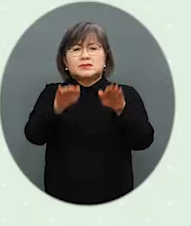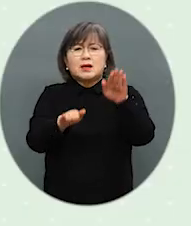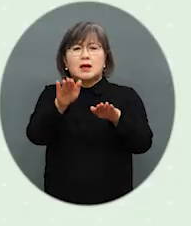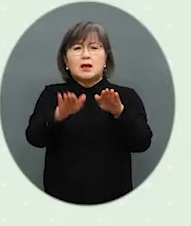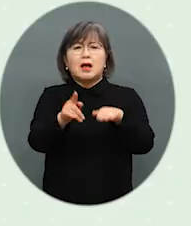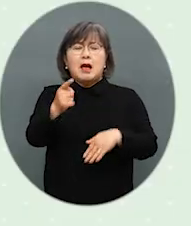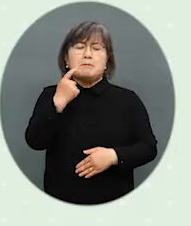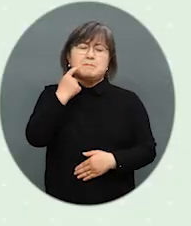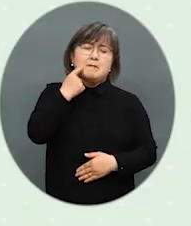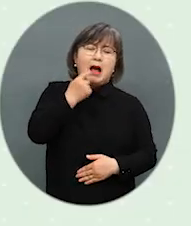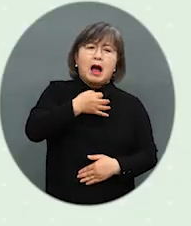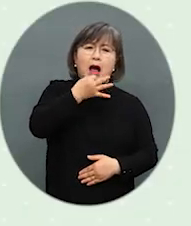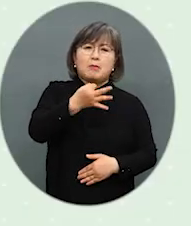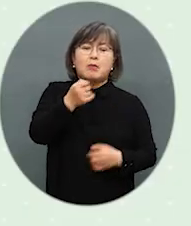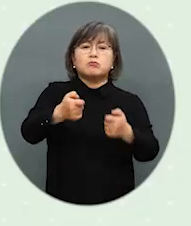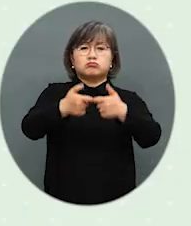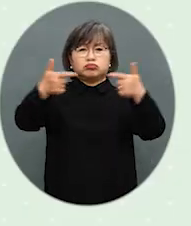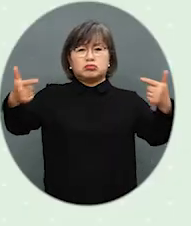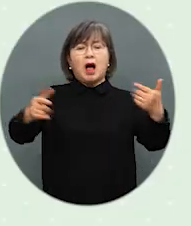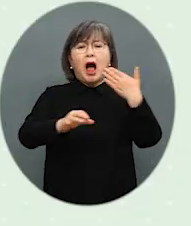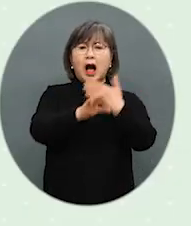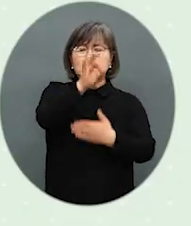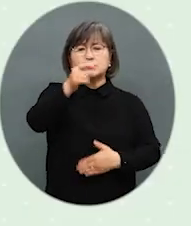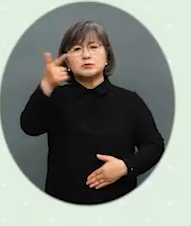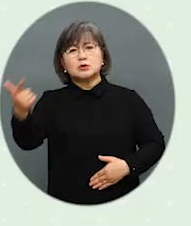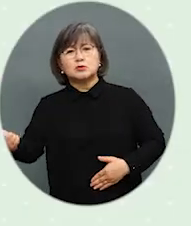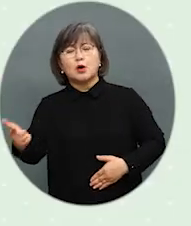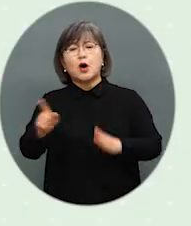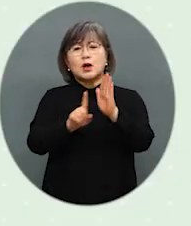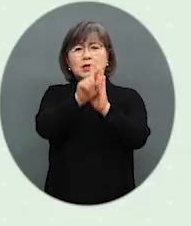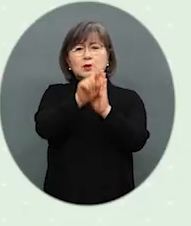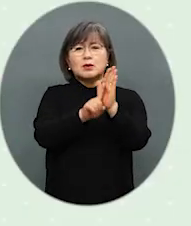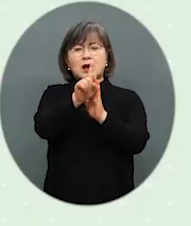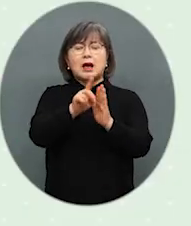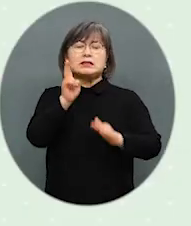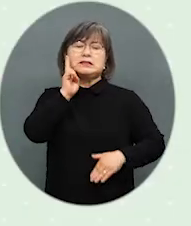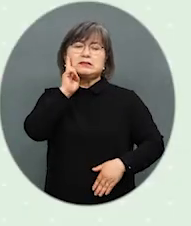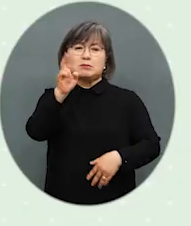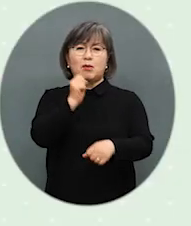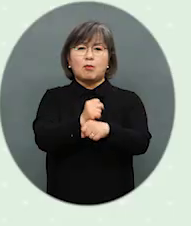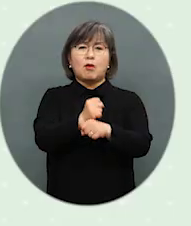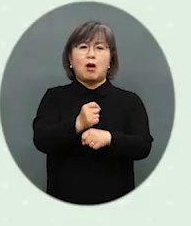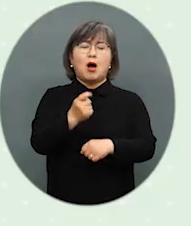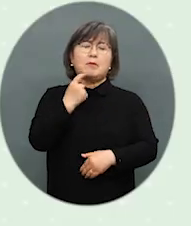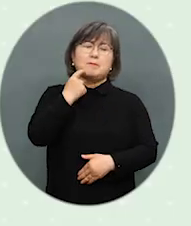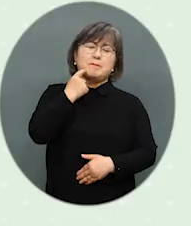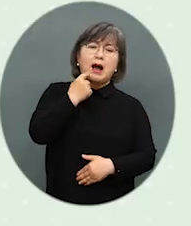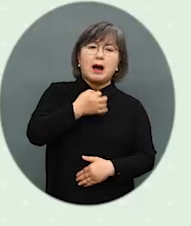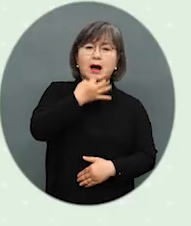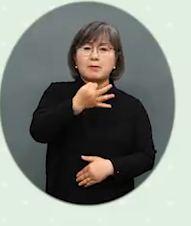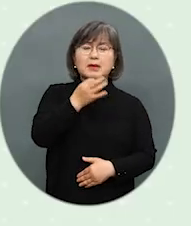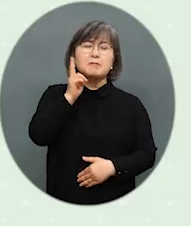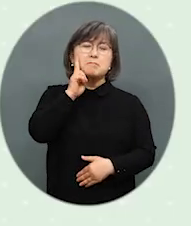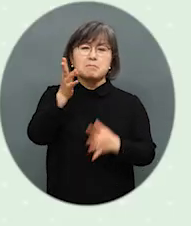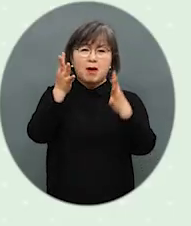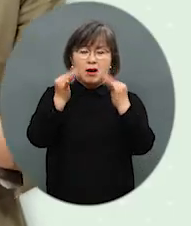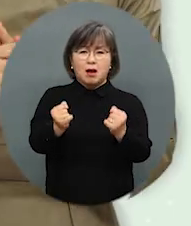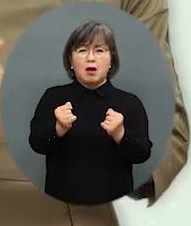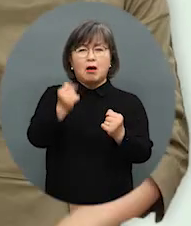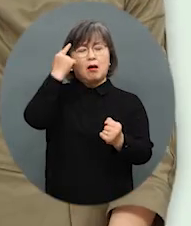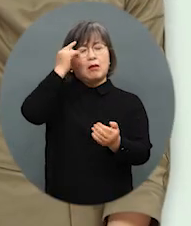기온차로 인해 독감 환자가 증가하고 있어요. 아침과 저녁 기온차가 심해지면서 독감 환자가